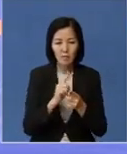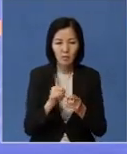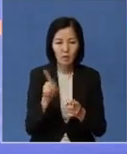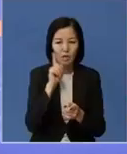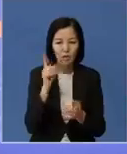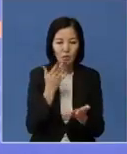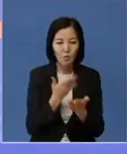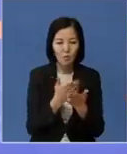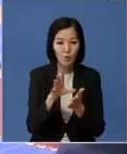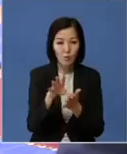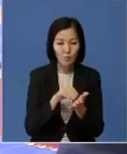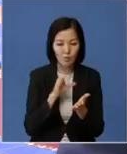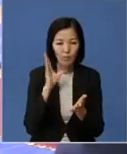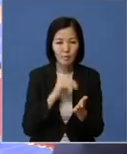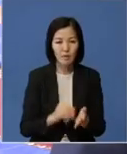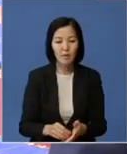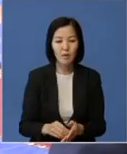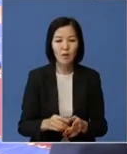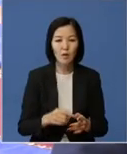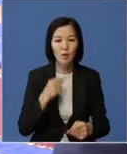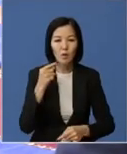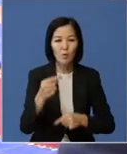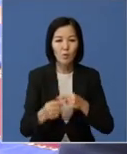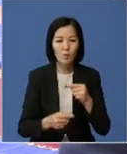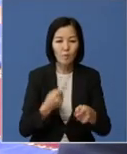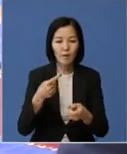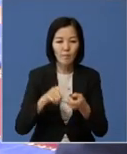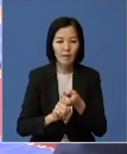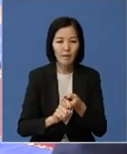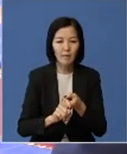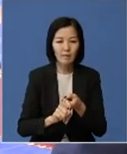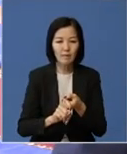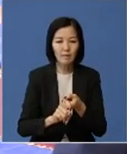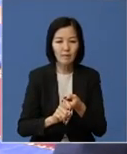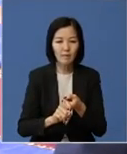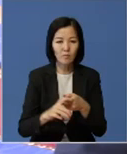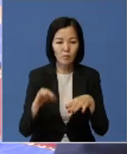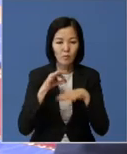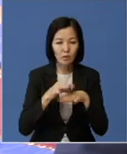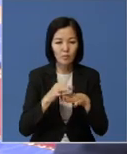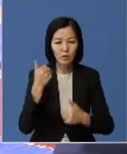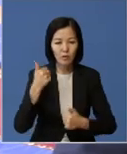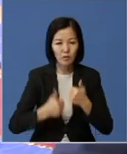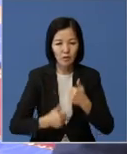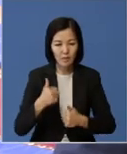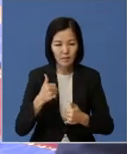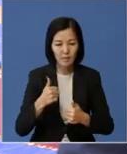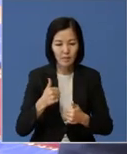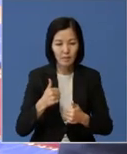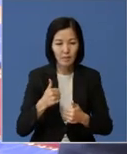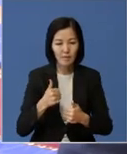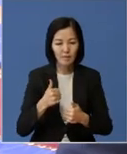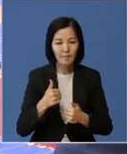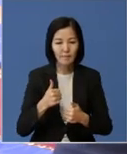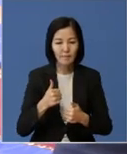жастарға үлгі өнеге береді. Ұрпаққа сабақтас ретінде қойылып отқан чемпионат. Осыған